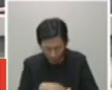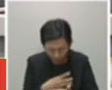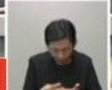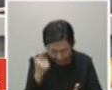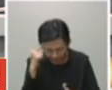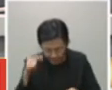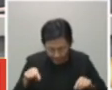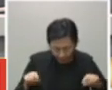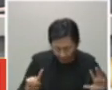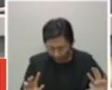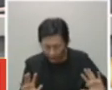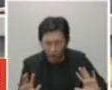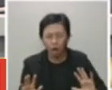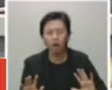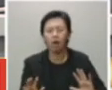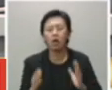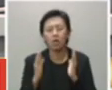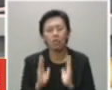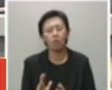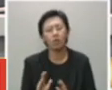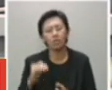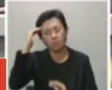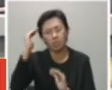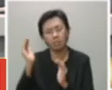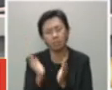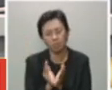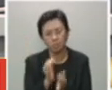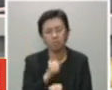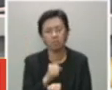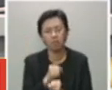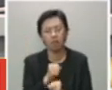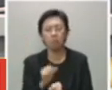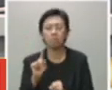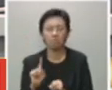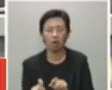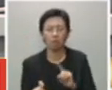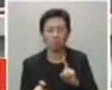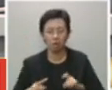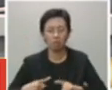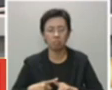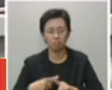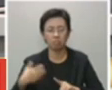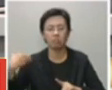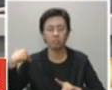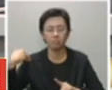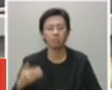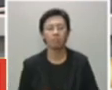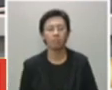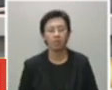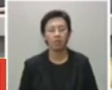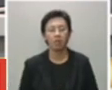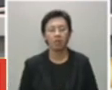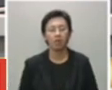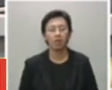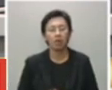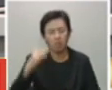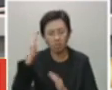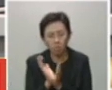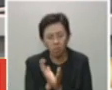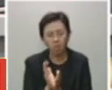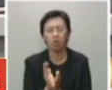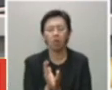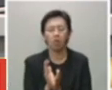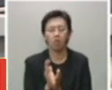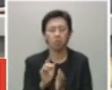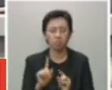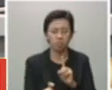แต่สุดท้ายก็ยังมีความสูญเสียต่อเจ้าหน้าที่ที่ปฏิบัติงานครับก็เสียชีวิตไปอีกหลายคนครับท่านเจ้าหน้า